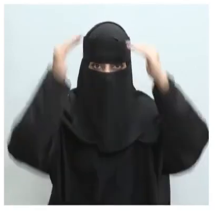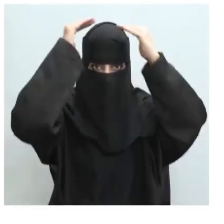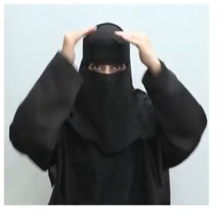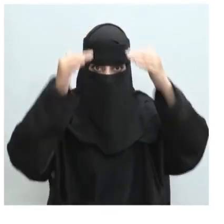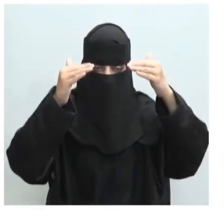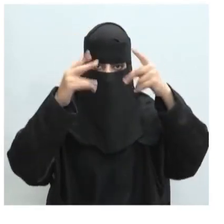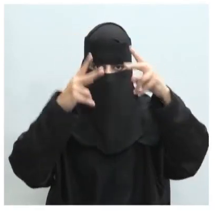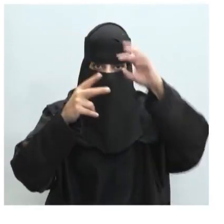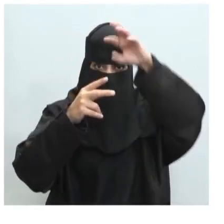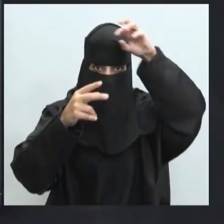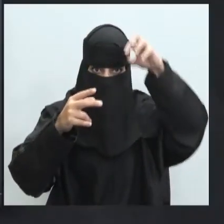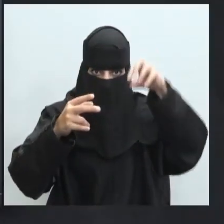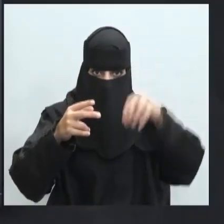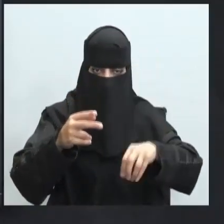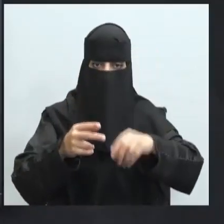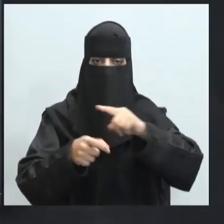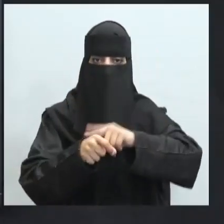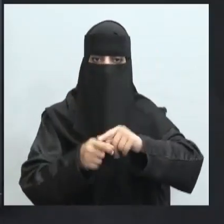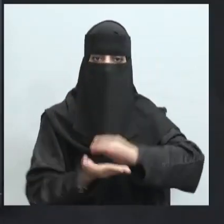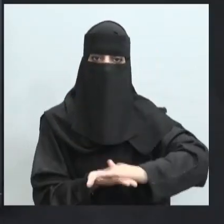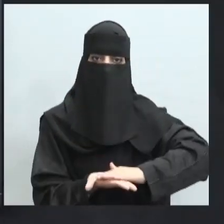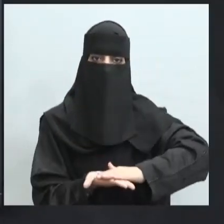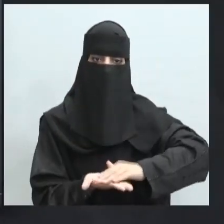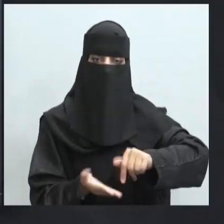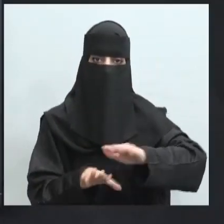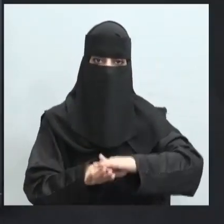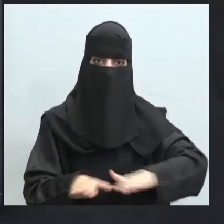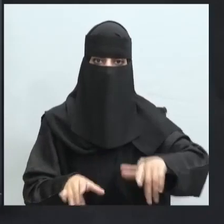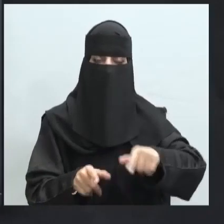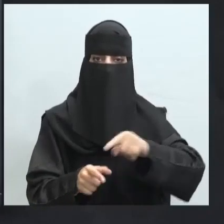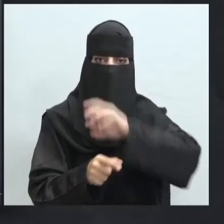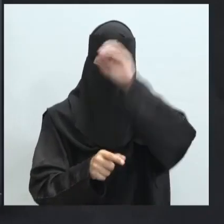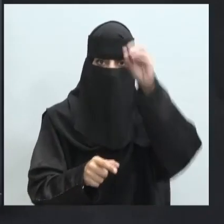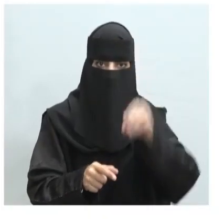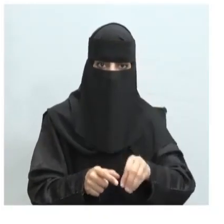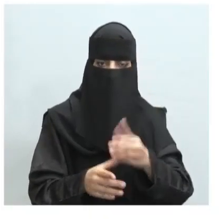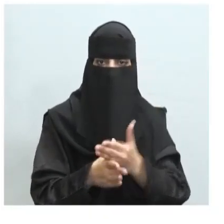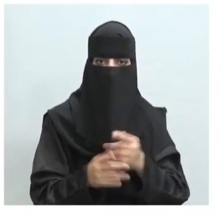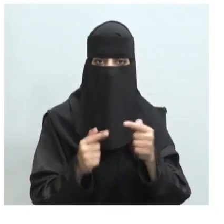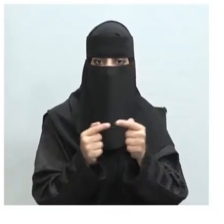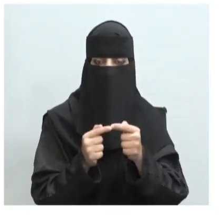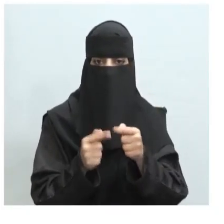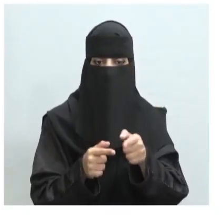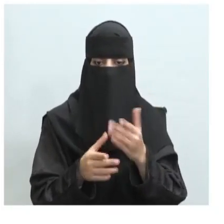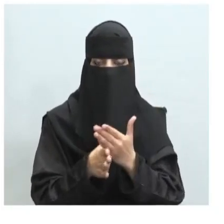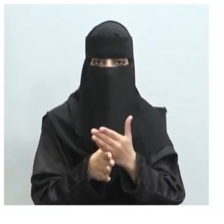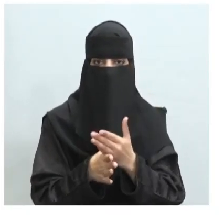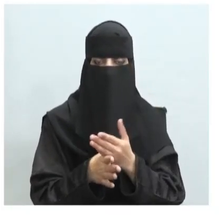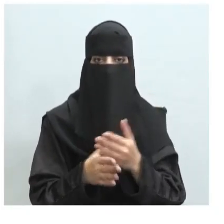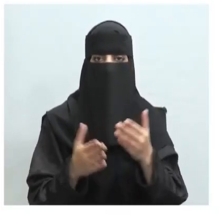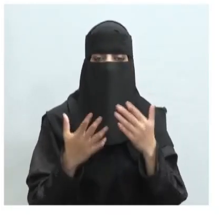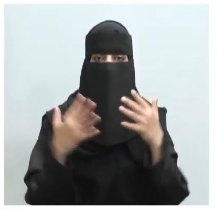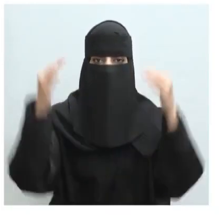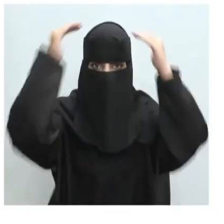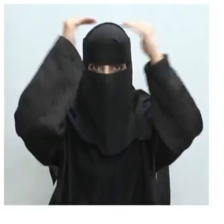تصل الى الارض يكون هنالك تفريغ كهربائي للشحنات التي تكون في السحب